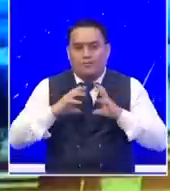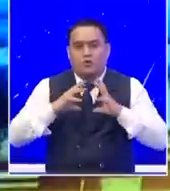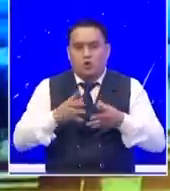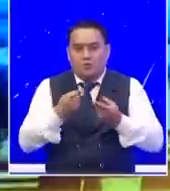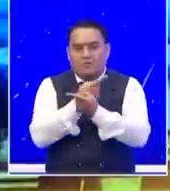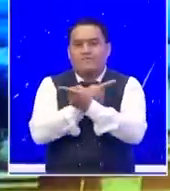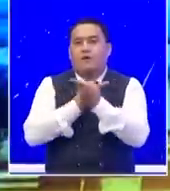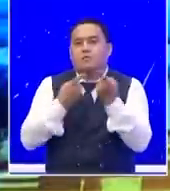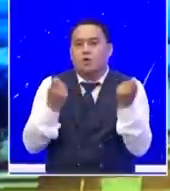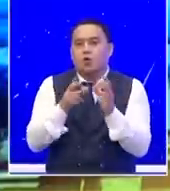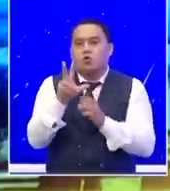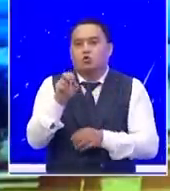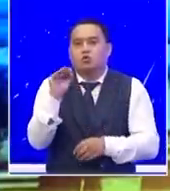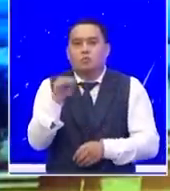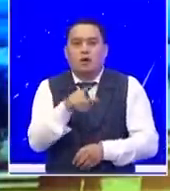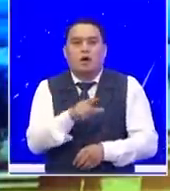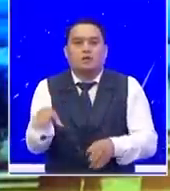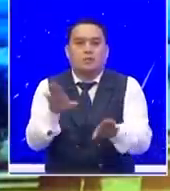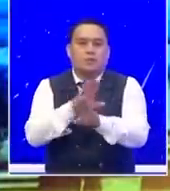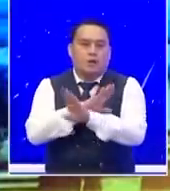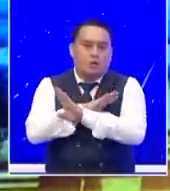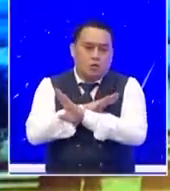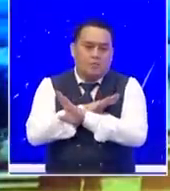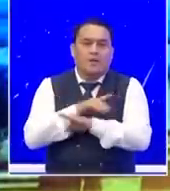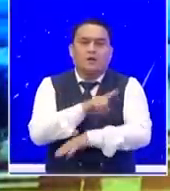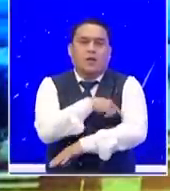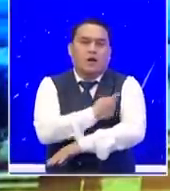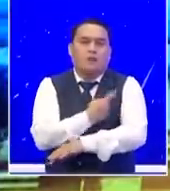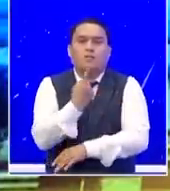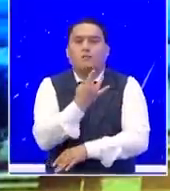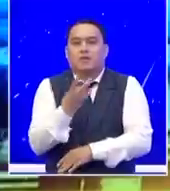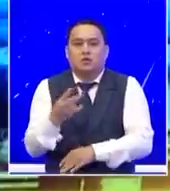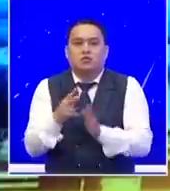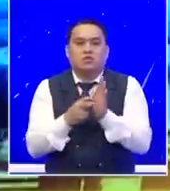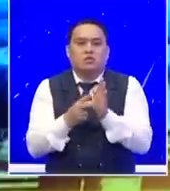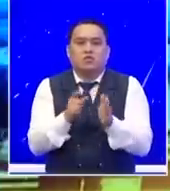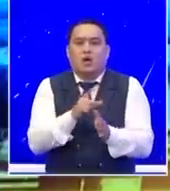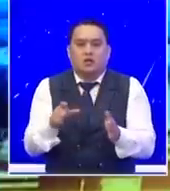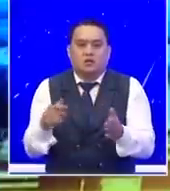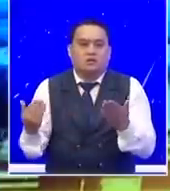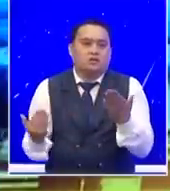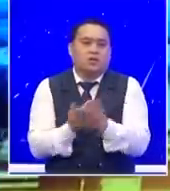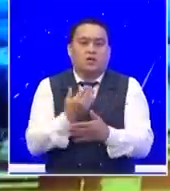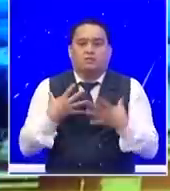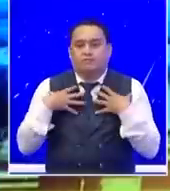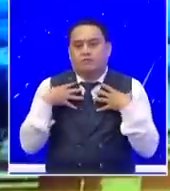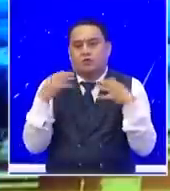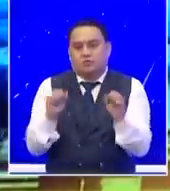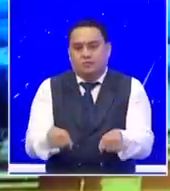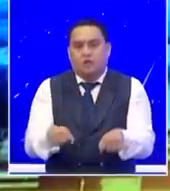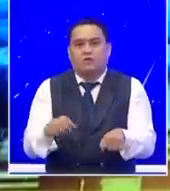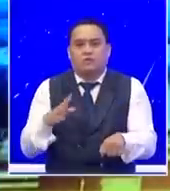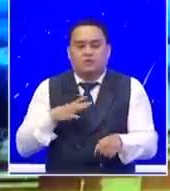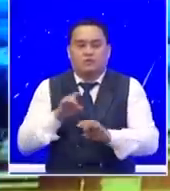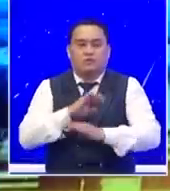ұйымының мәліметі бойынша 300 мыңнан аса адам қайтыс болды. Дәрігерлер 1 миллион 800 мыңға жуық науқасты айықтырып, қатарға қосыпты.